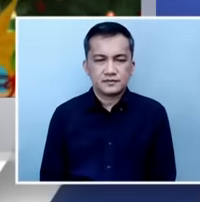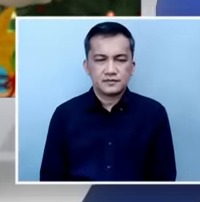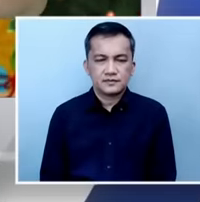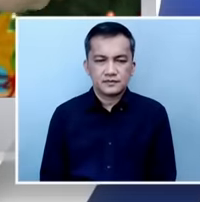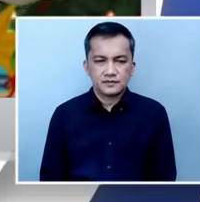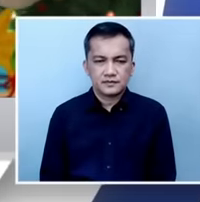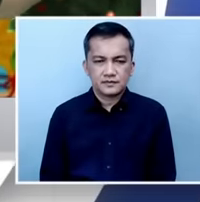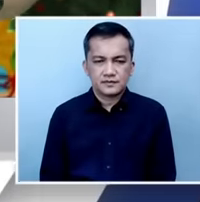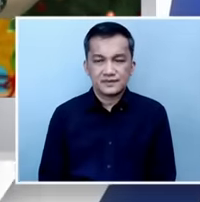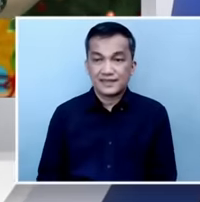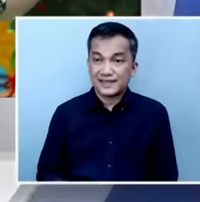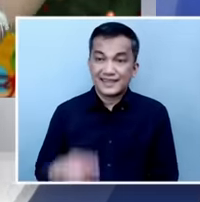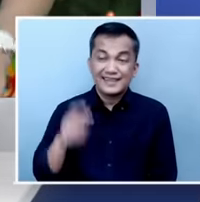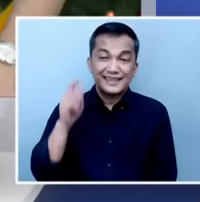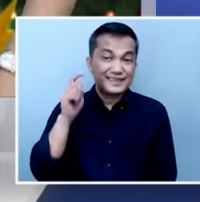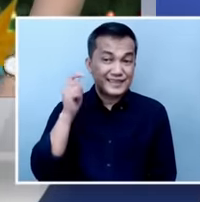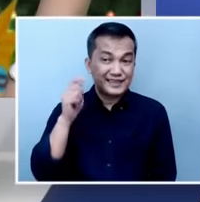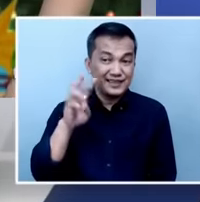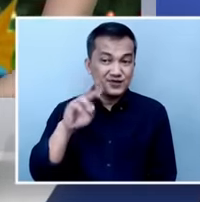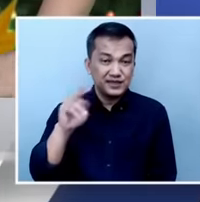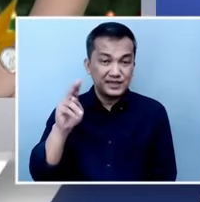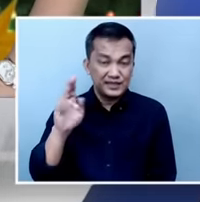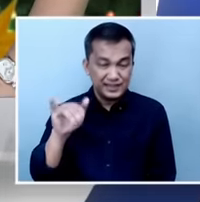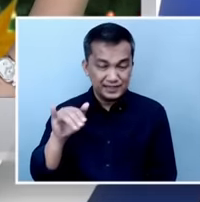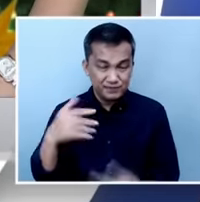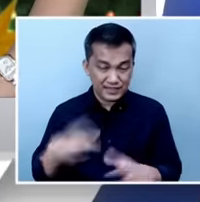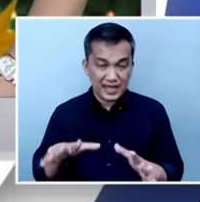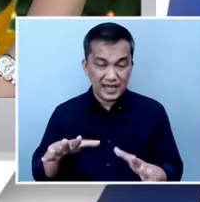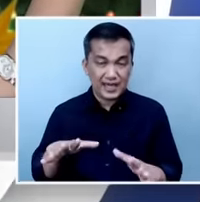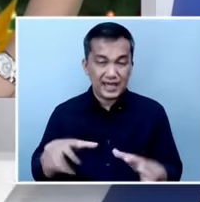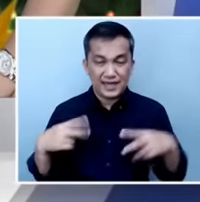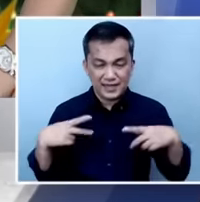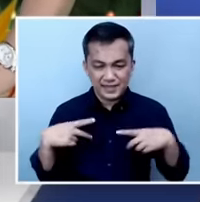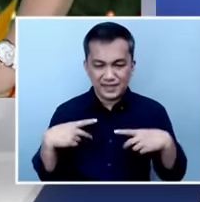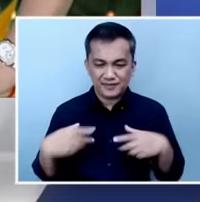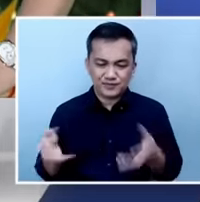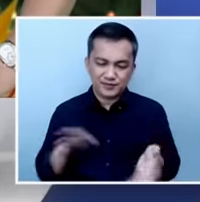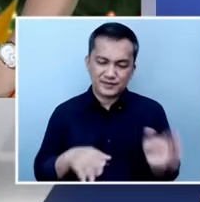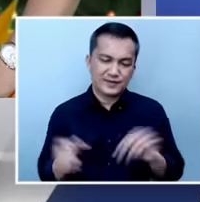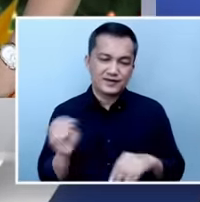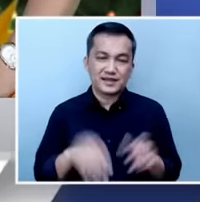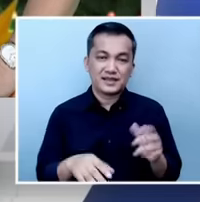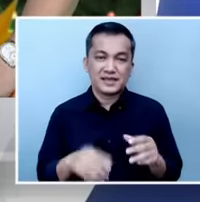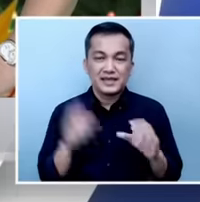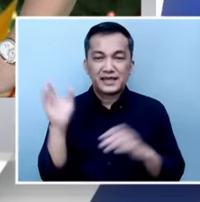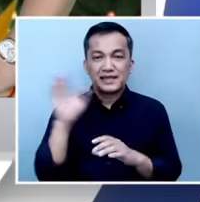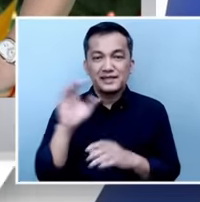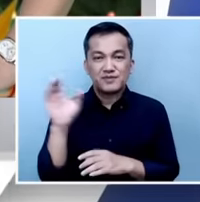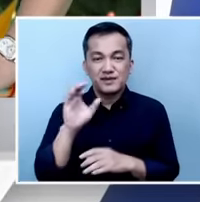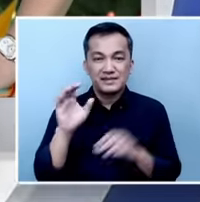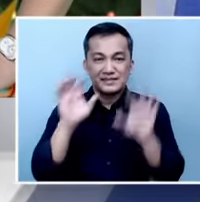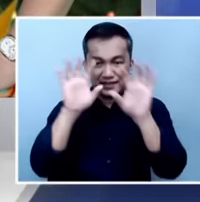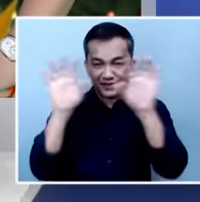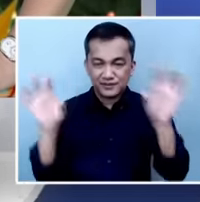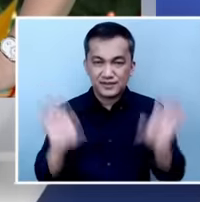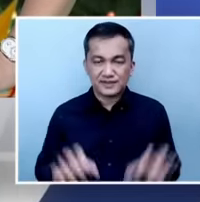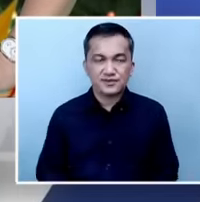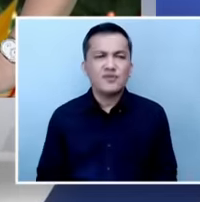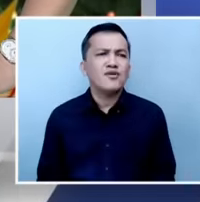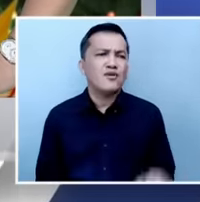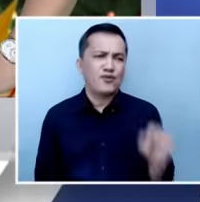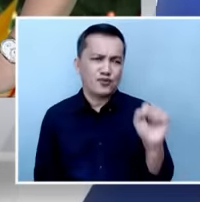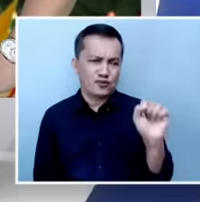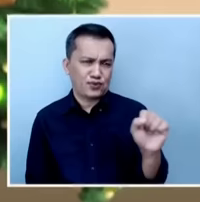Tita Winnie, tapos na ang holiday season at ligpitan na ng Christmas tree at mga decoration. Ay oo, Ate B, hindi